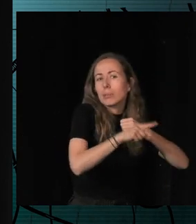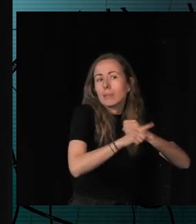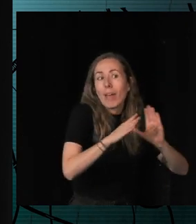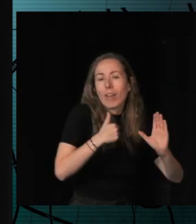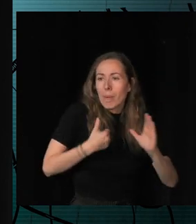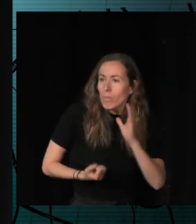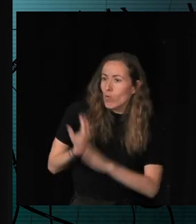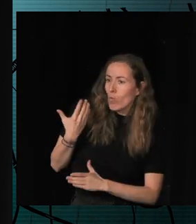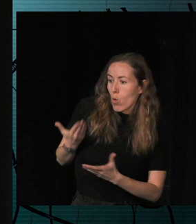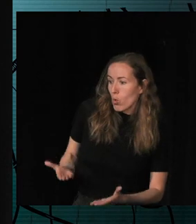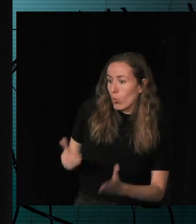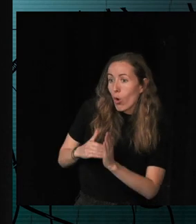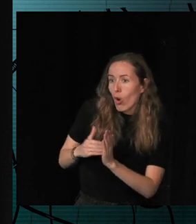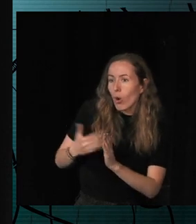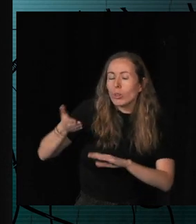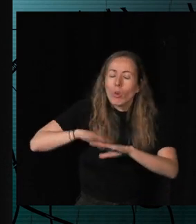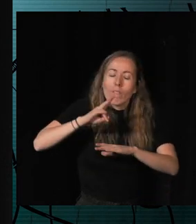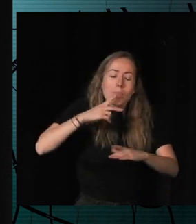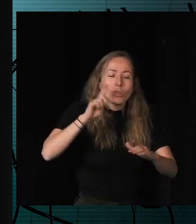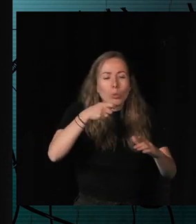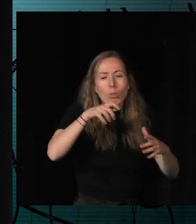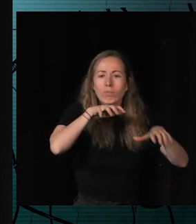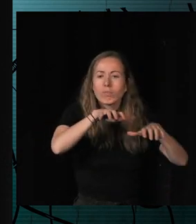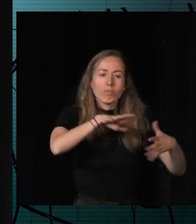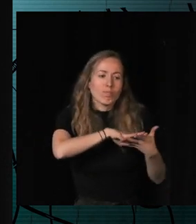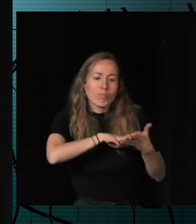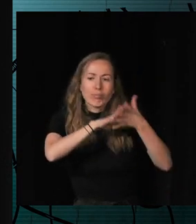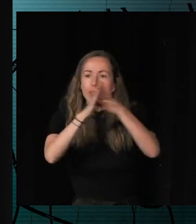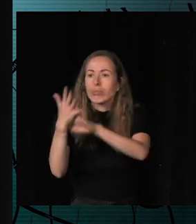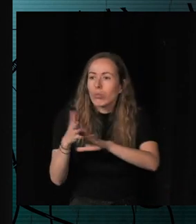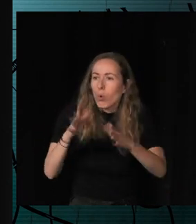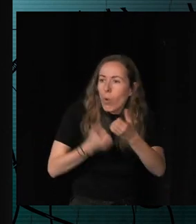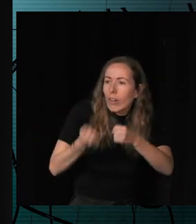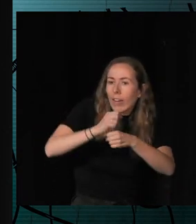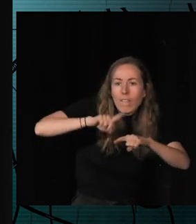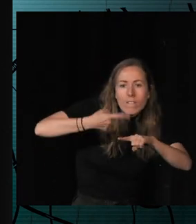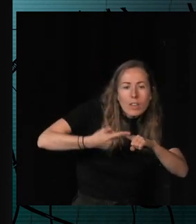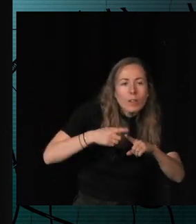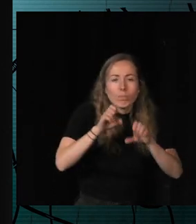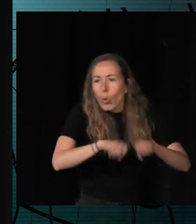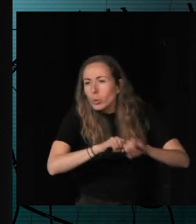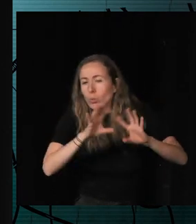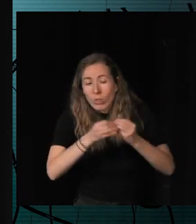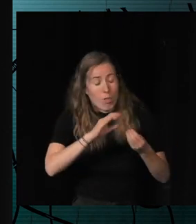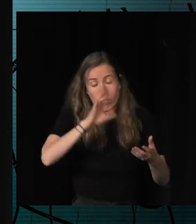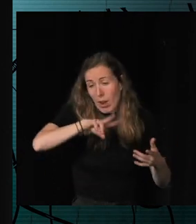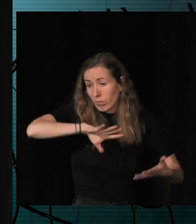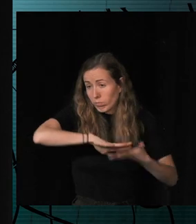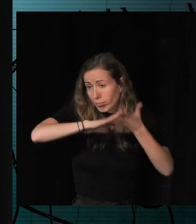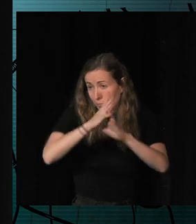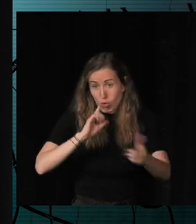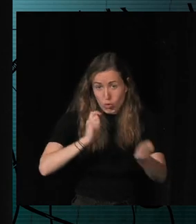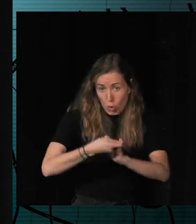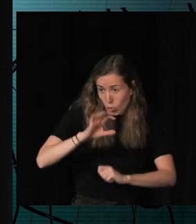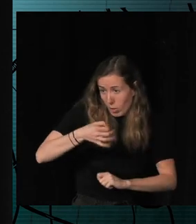toujours des trucs passionnants qui se font c'est juste que le marché il a changé le mode de fonctionnement de voir les films il a changé et la production a changé mais je